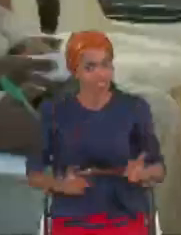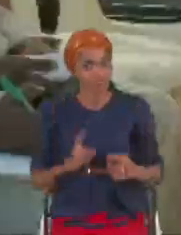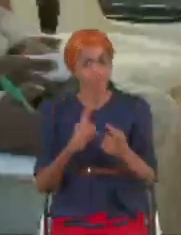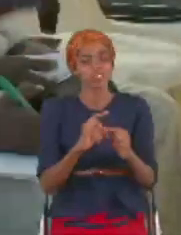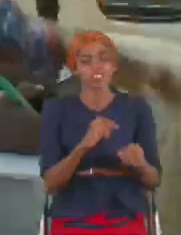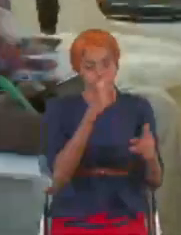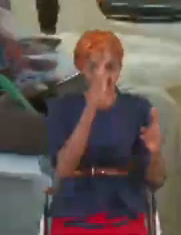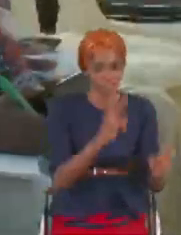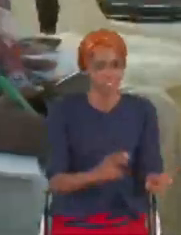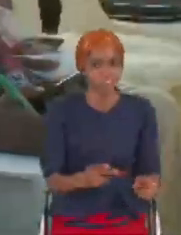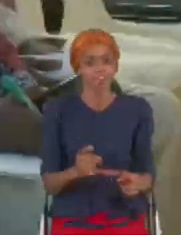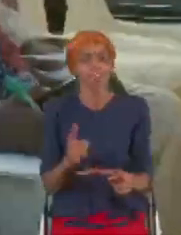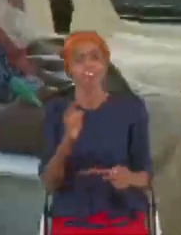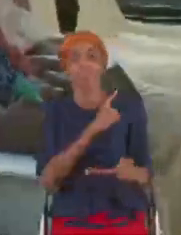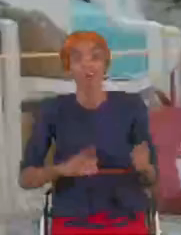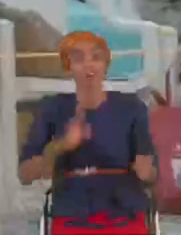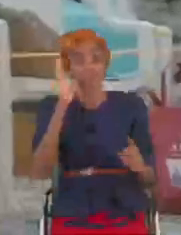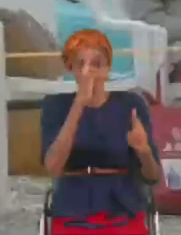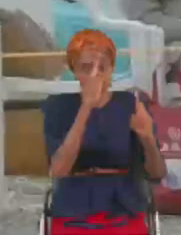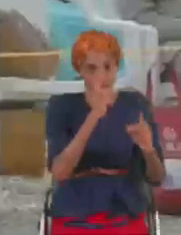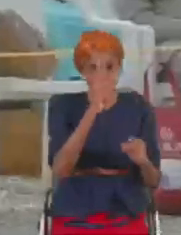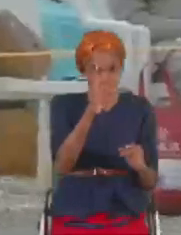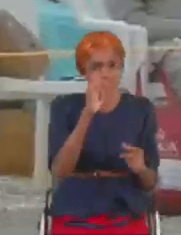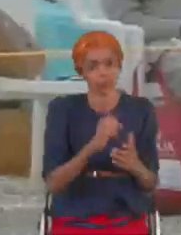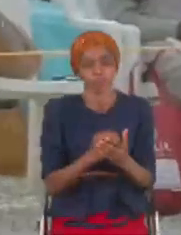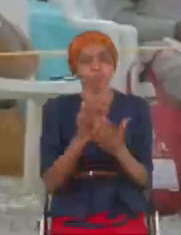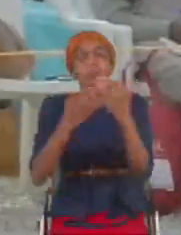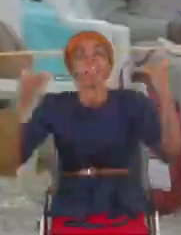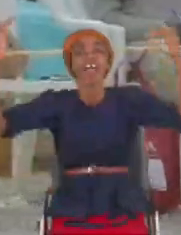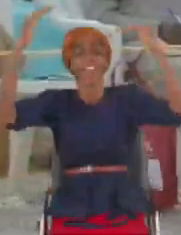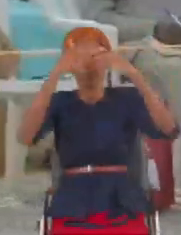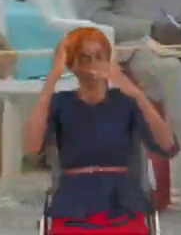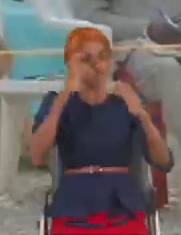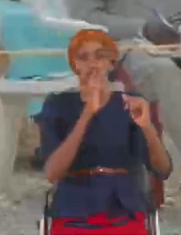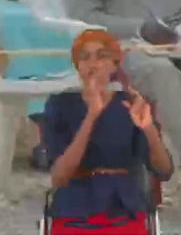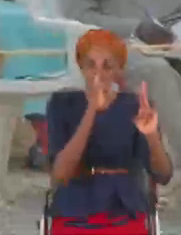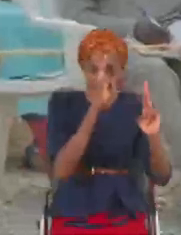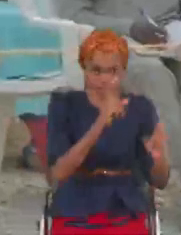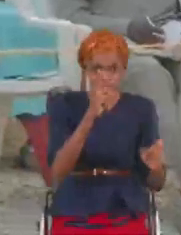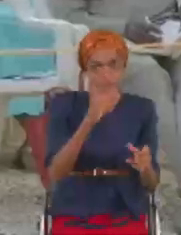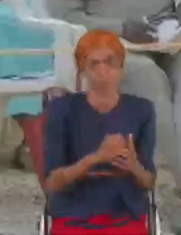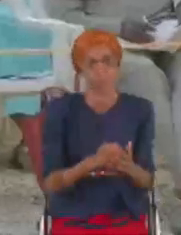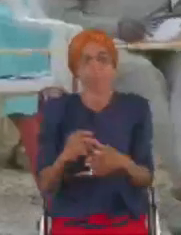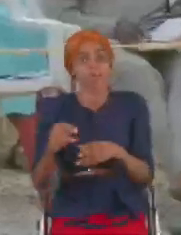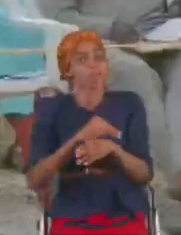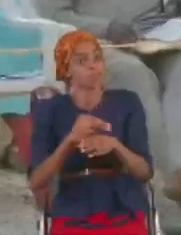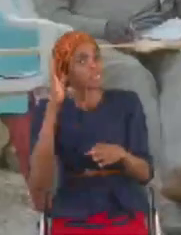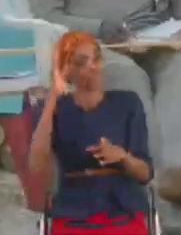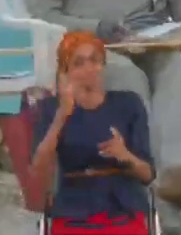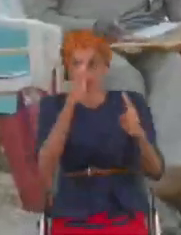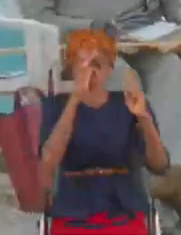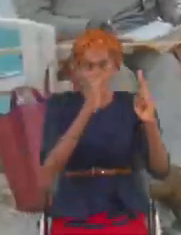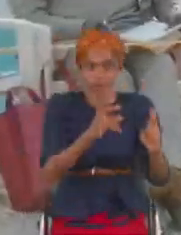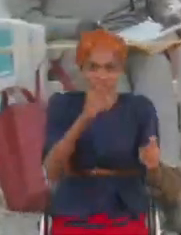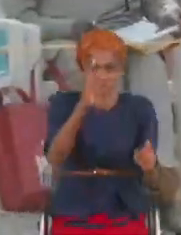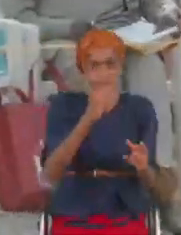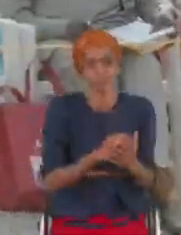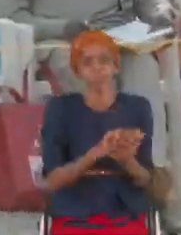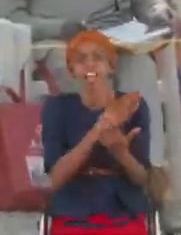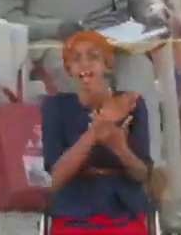le seigneur va colorer le ciel va tôt mardi le ministère bateau n'aurait